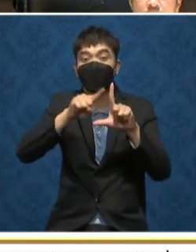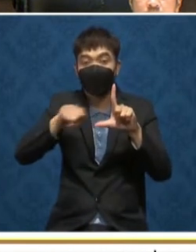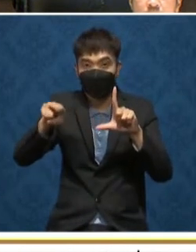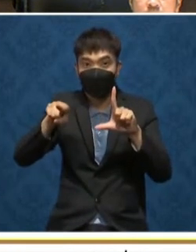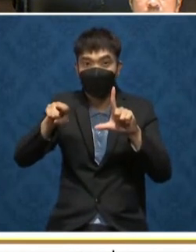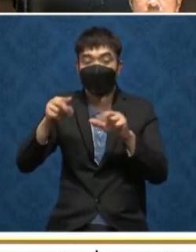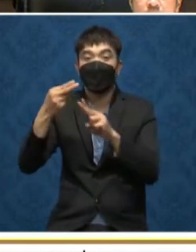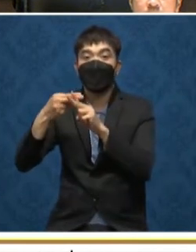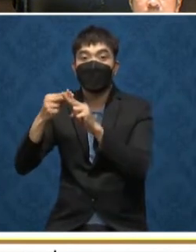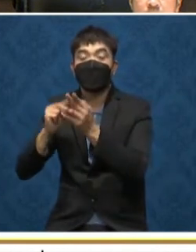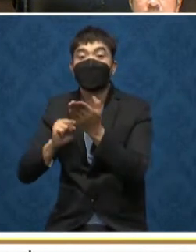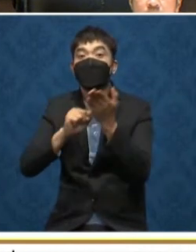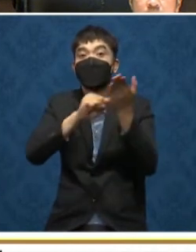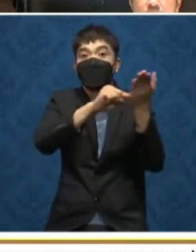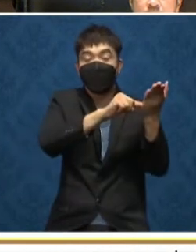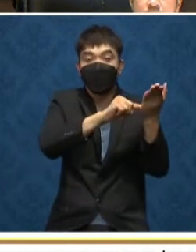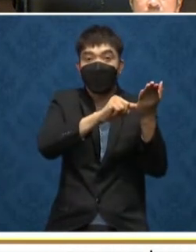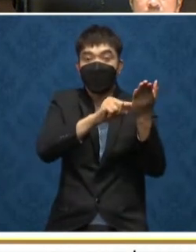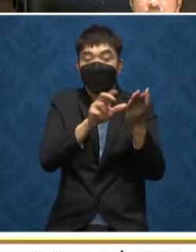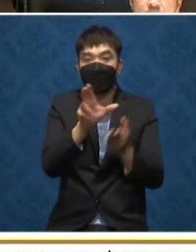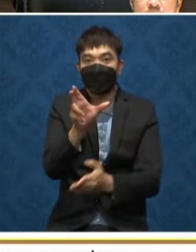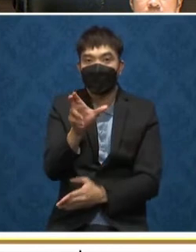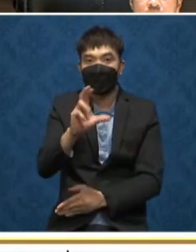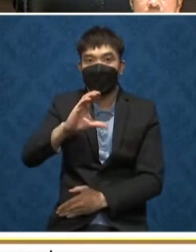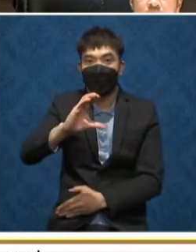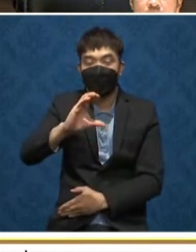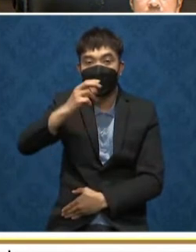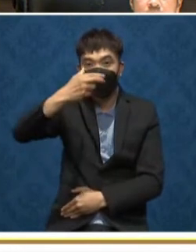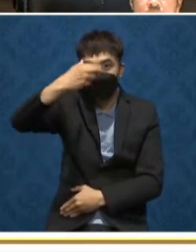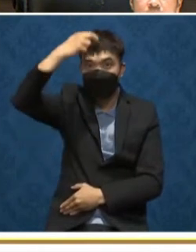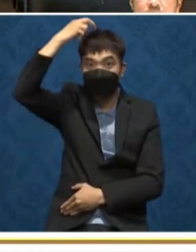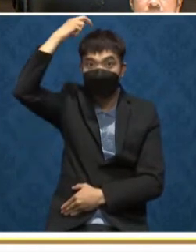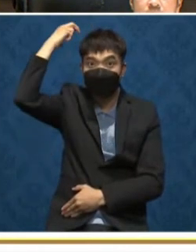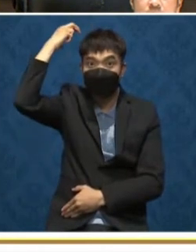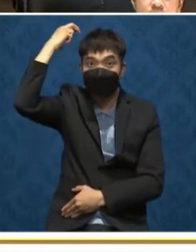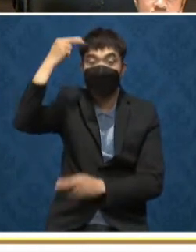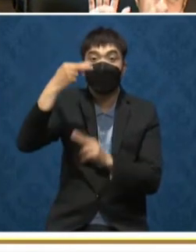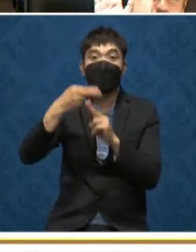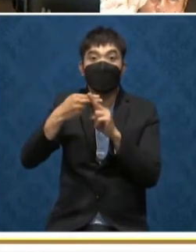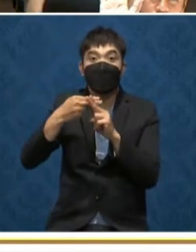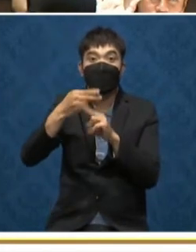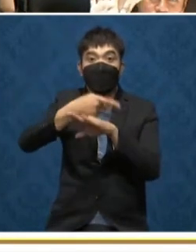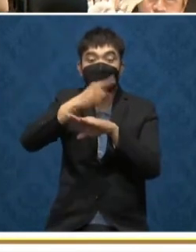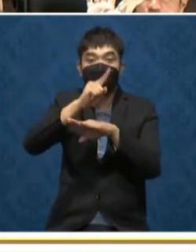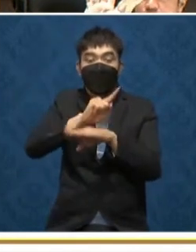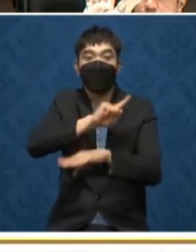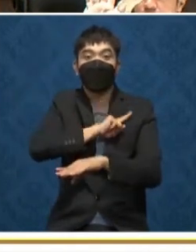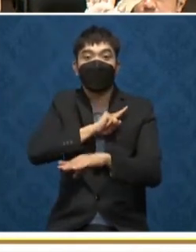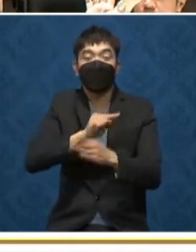มูฮัมหมัดนราทาเป็นประธานสภาผู้แทนราษฎรของผู้รับรองครับ